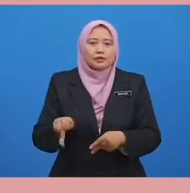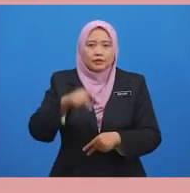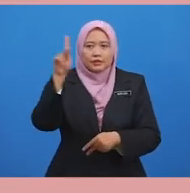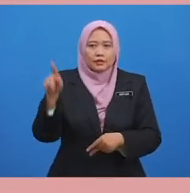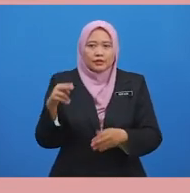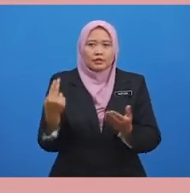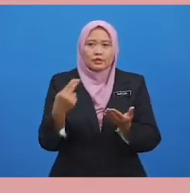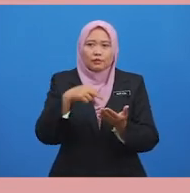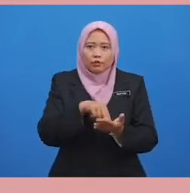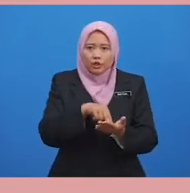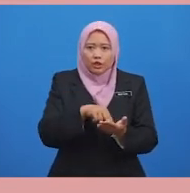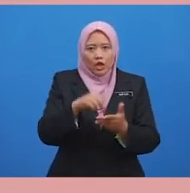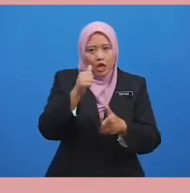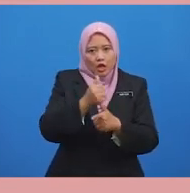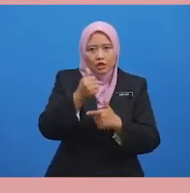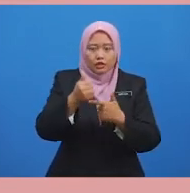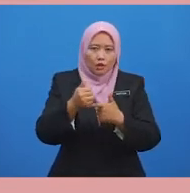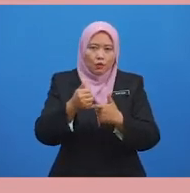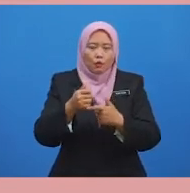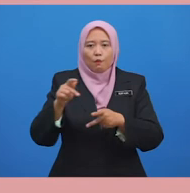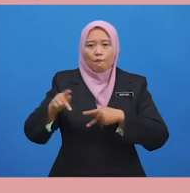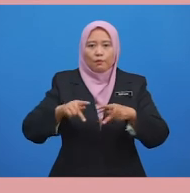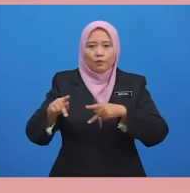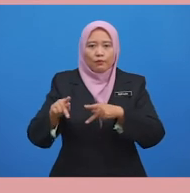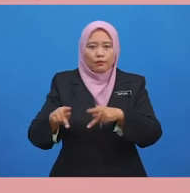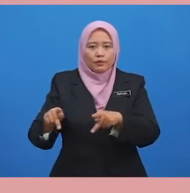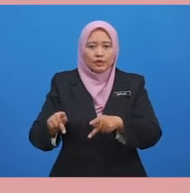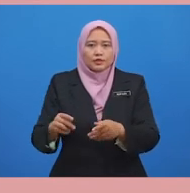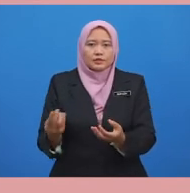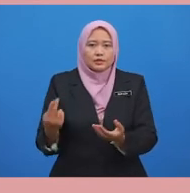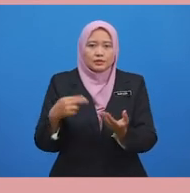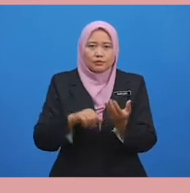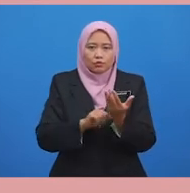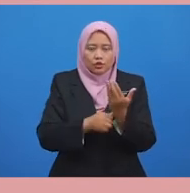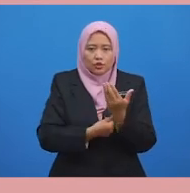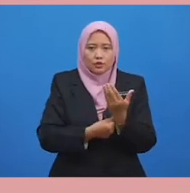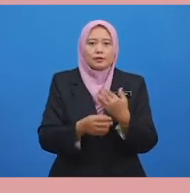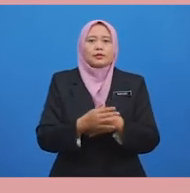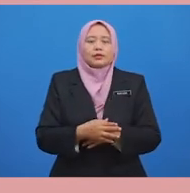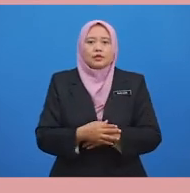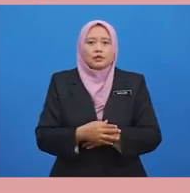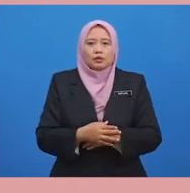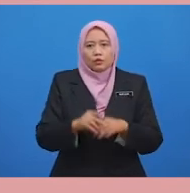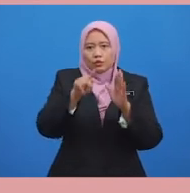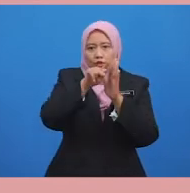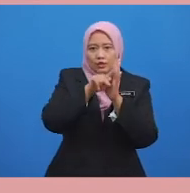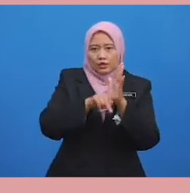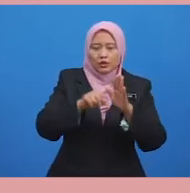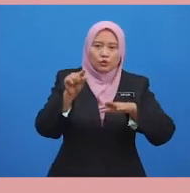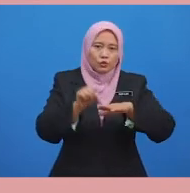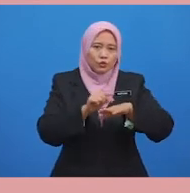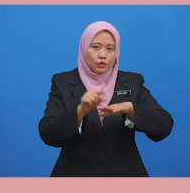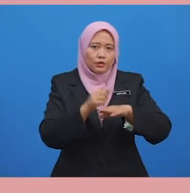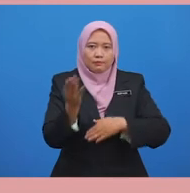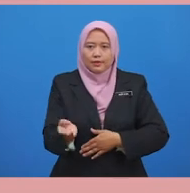atau memproses semula. Yang kedua, mengurangkan penggunaan bahan yang